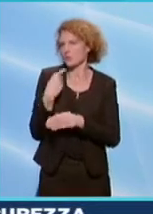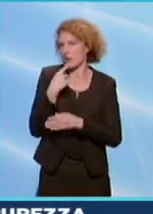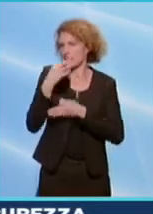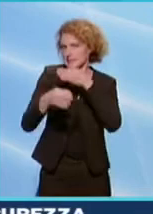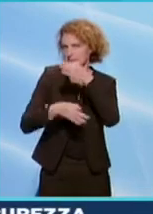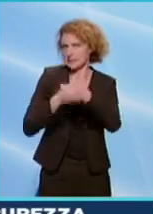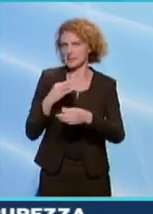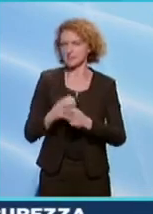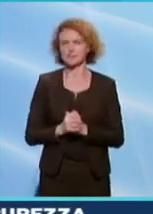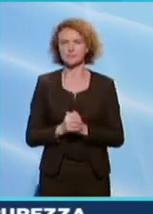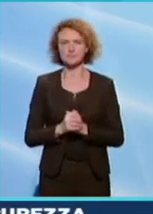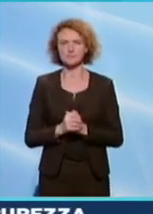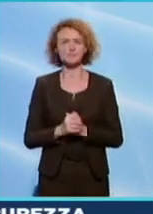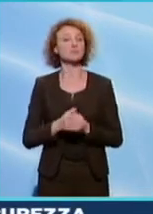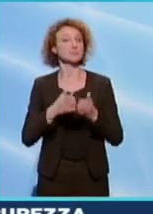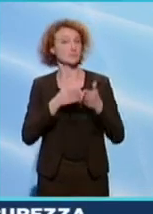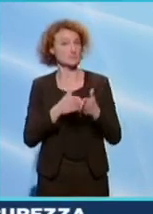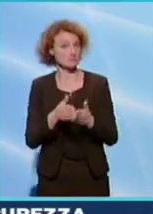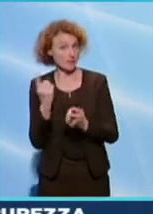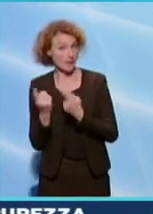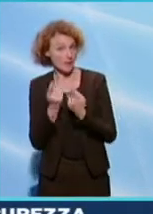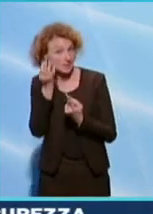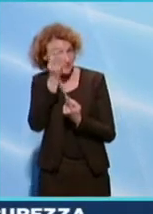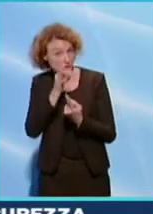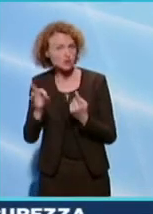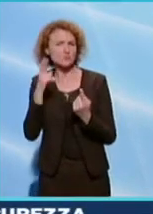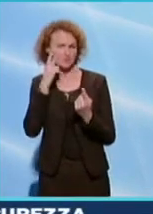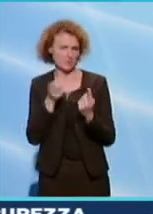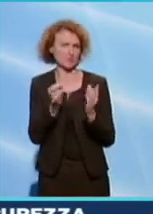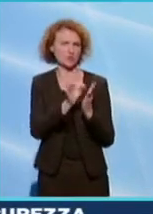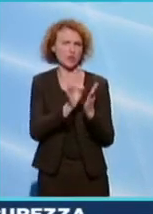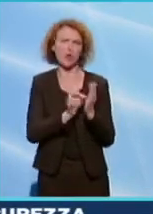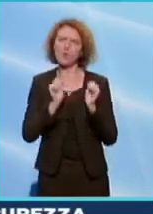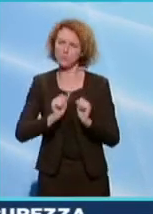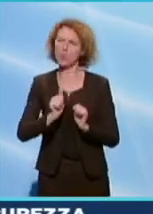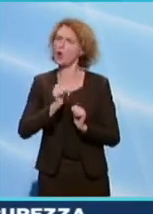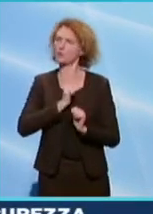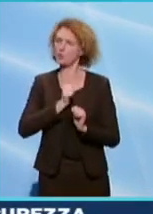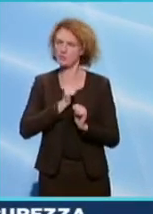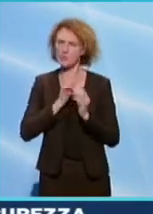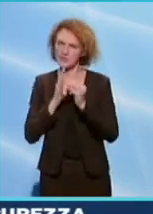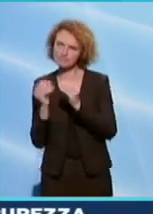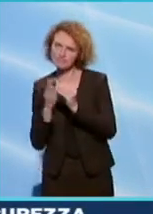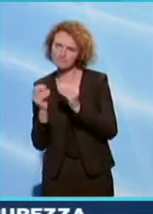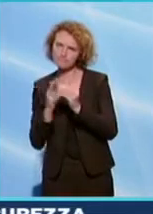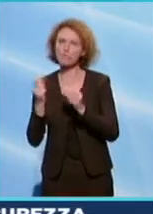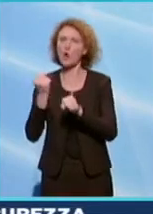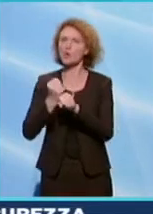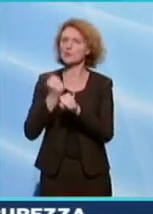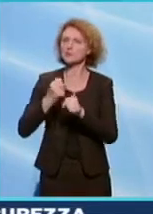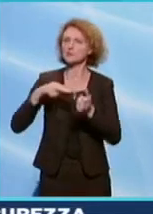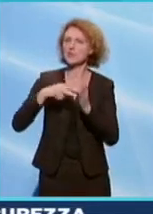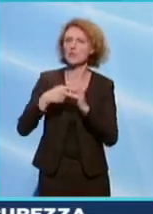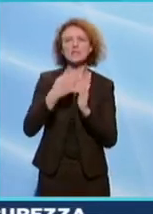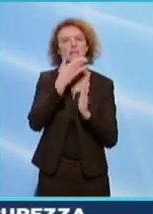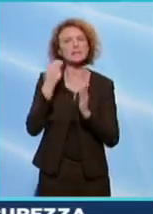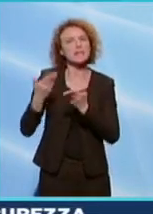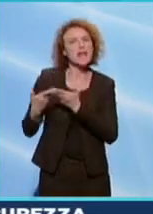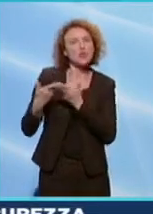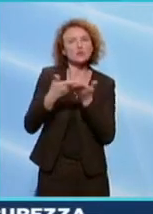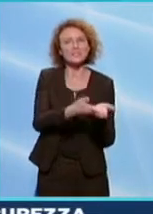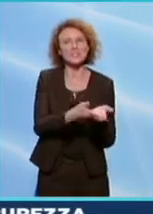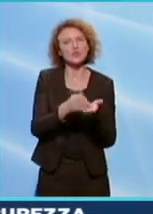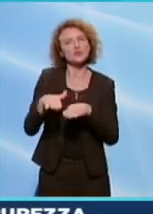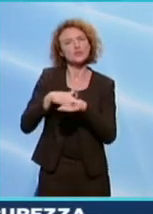navi in casi specifici previsti da norme possono uguali ognuno mio tecniche senza l'ausilio dei servizi portuali autorizzati